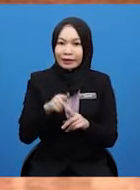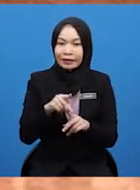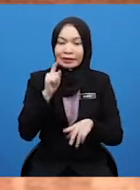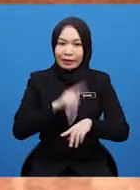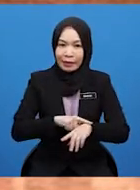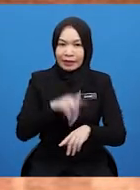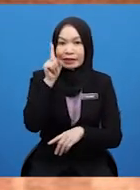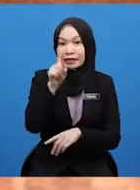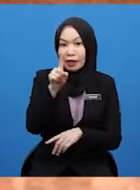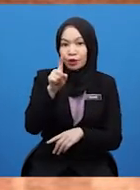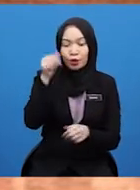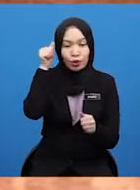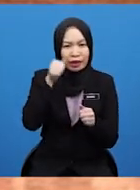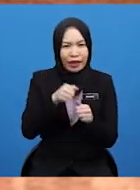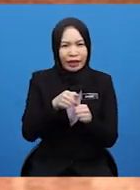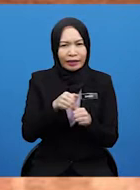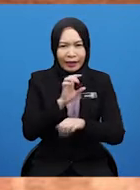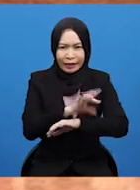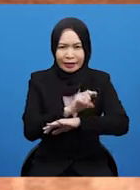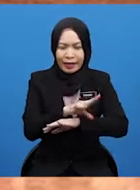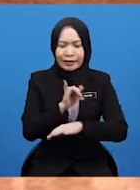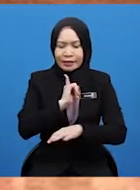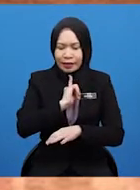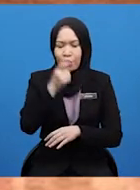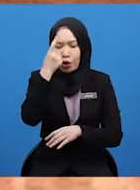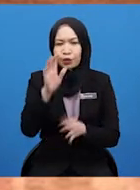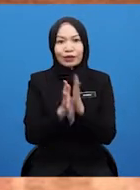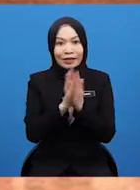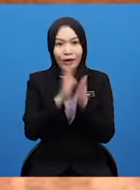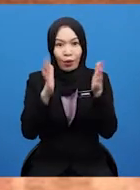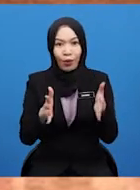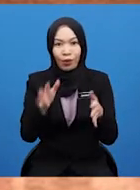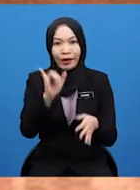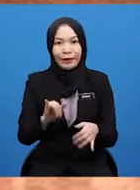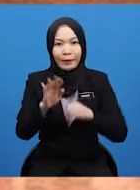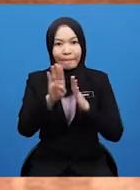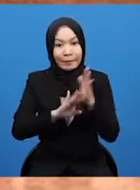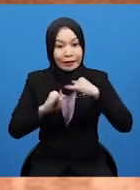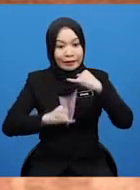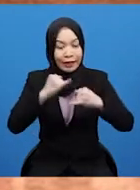Satu pesan saya, untuk jadi orang yang berjaya, anda mesti